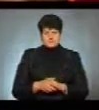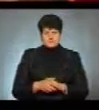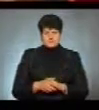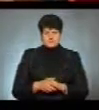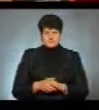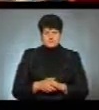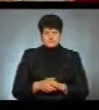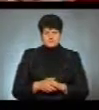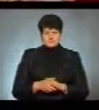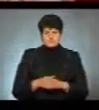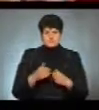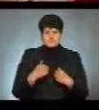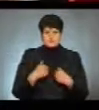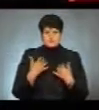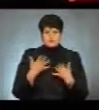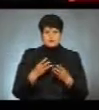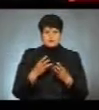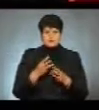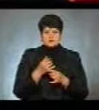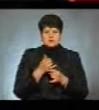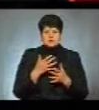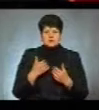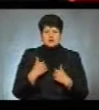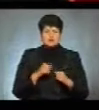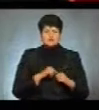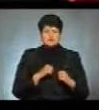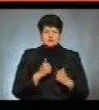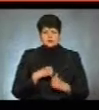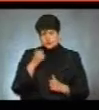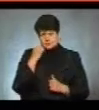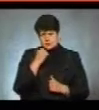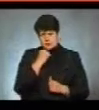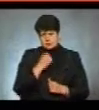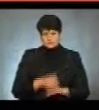Дякую, я вже не спечу. Я щиро дякую.